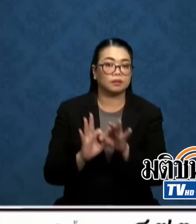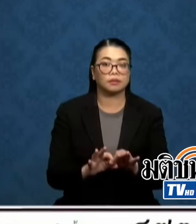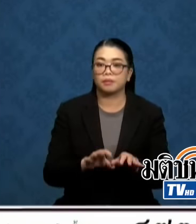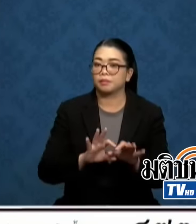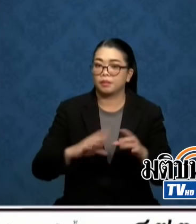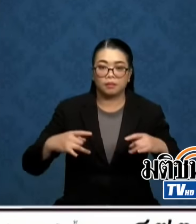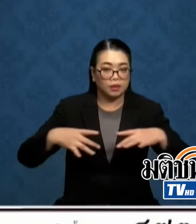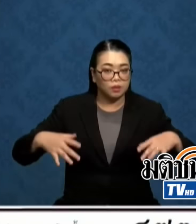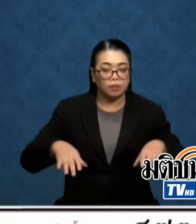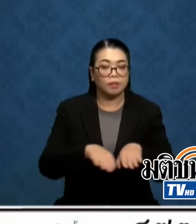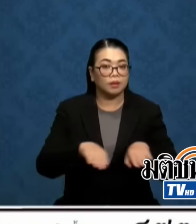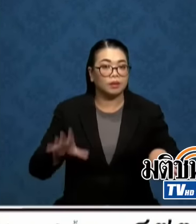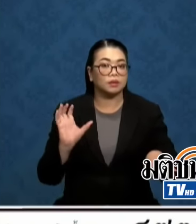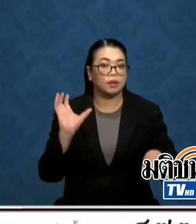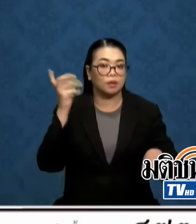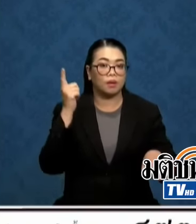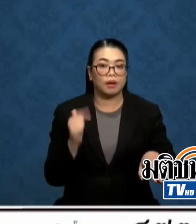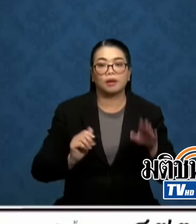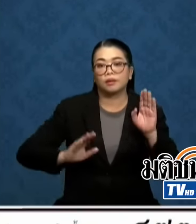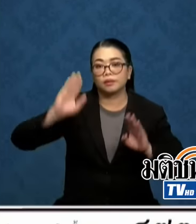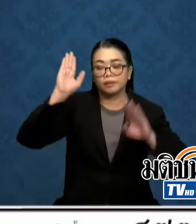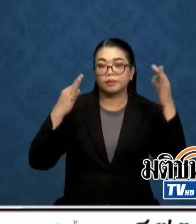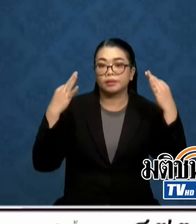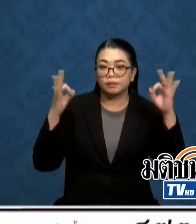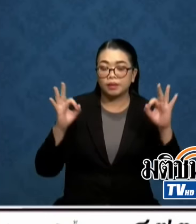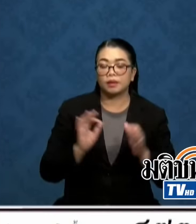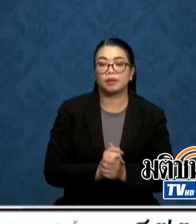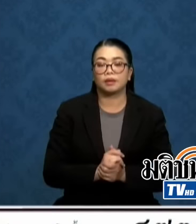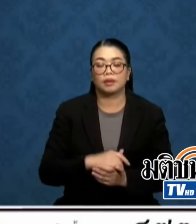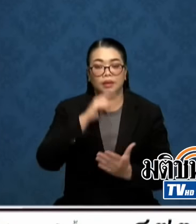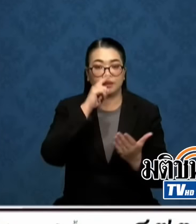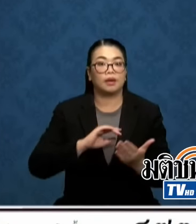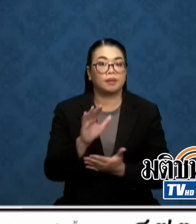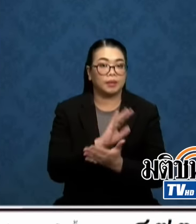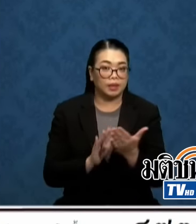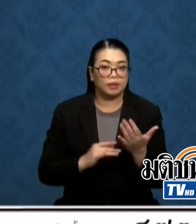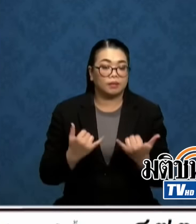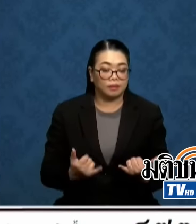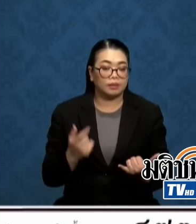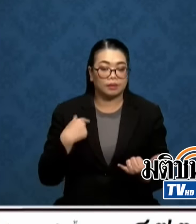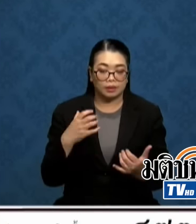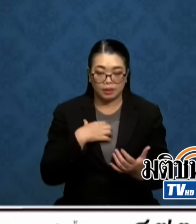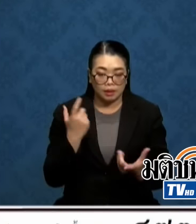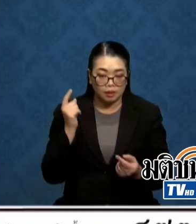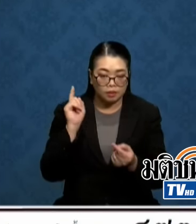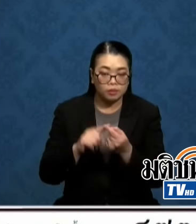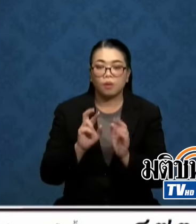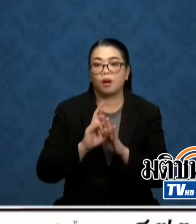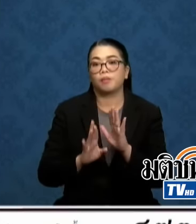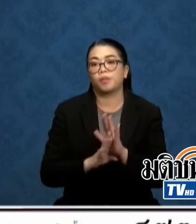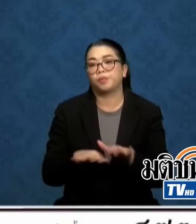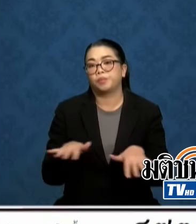มาตรฐานสากลขัดกับหลักประชาธิปไตยในขณะที่ประเทศไทยของเราครับท่านประธานกำลังทยอยกลับเข้าสู่ระบบ